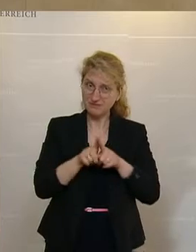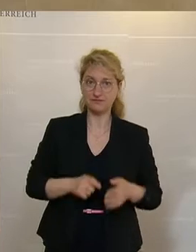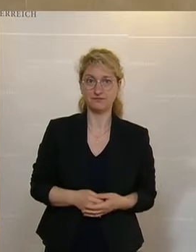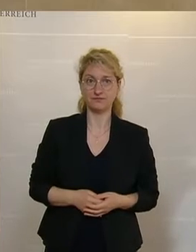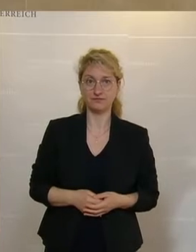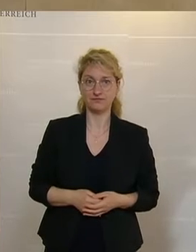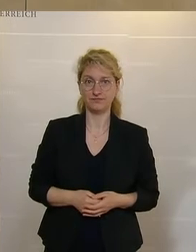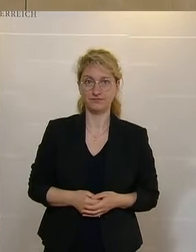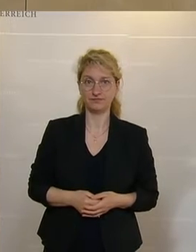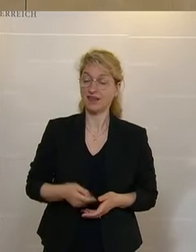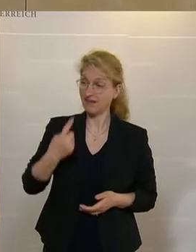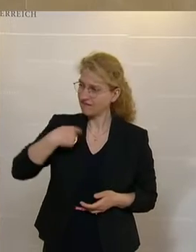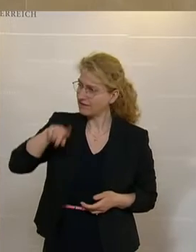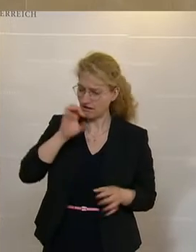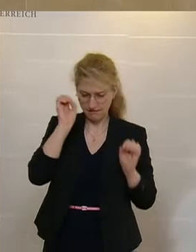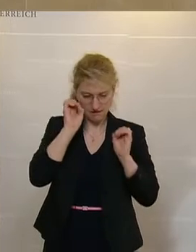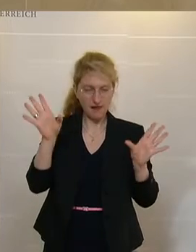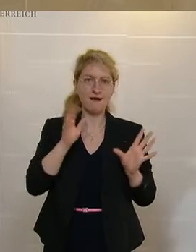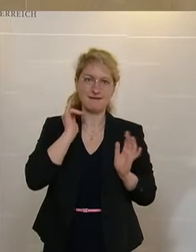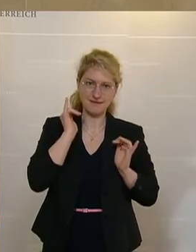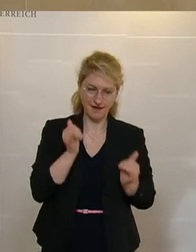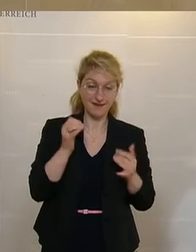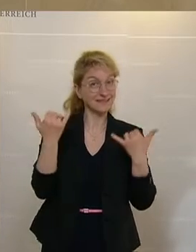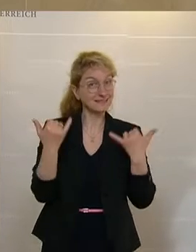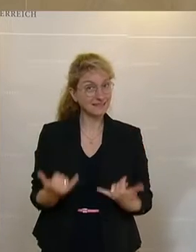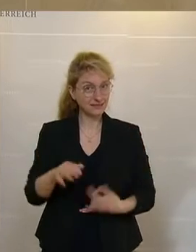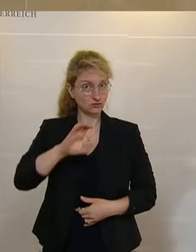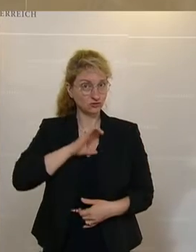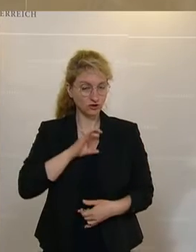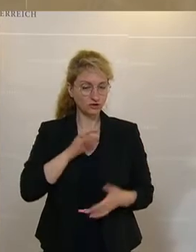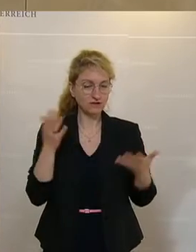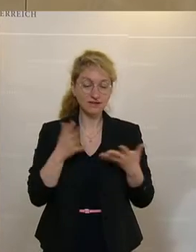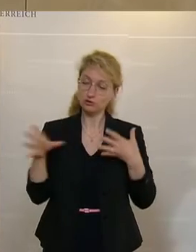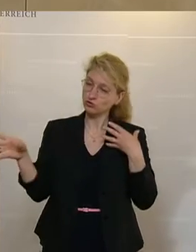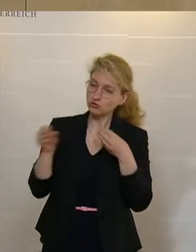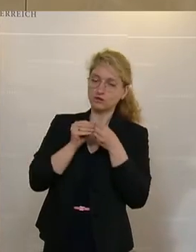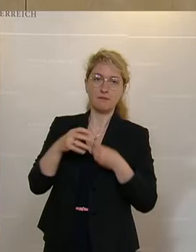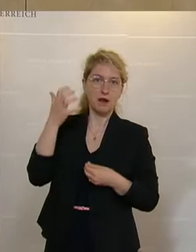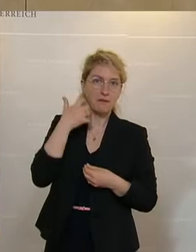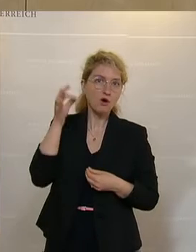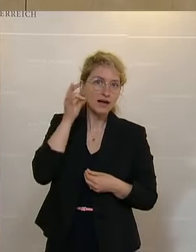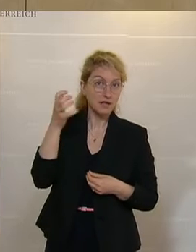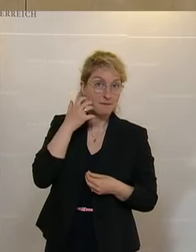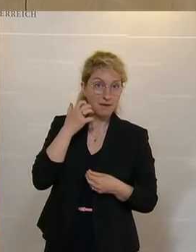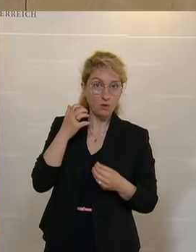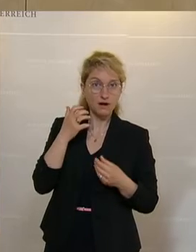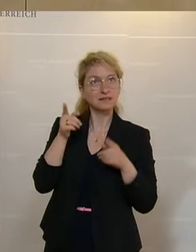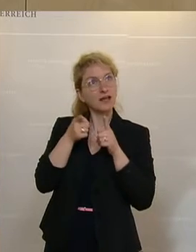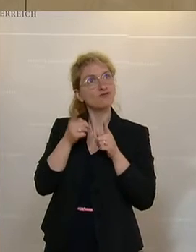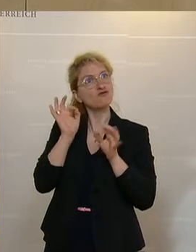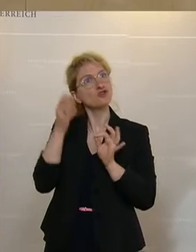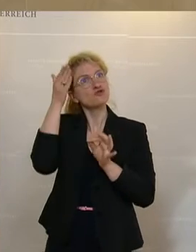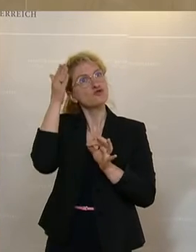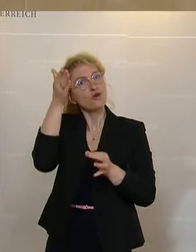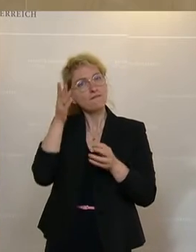Wir sind überzeugt, jetzt ist die Chance, gemeinsam mit Bäuerinnen und Bauern die Zukunftsweichen zu